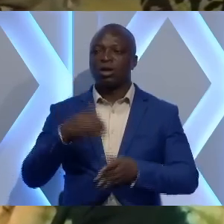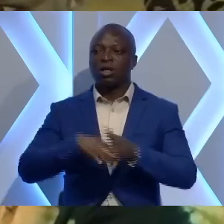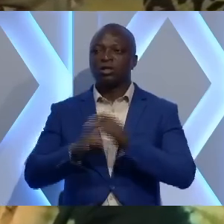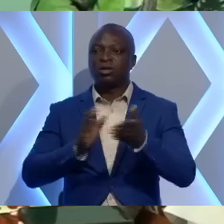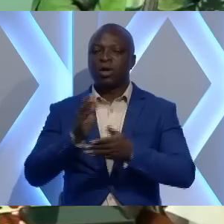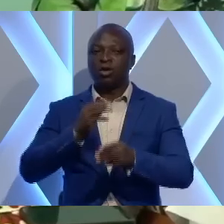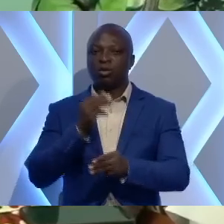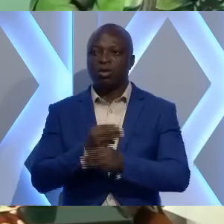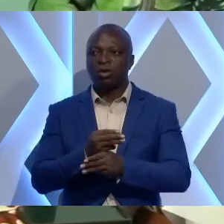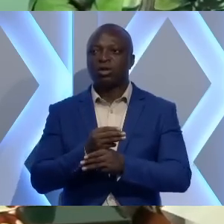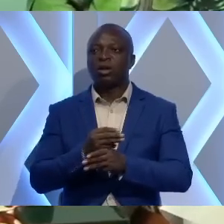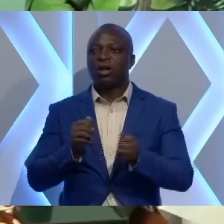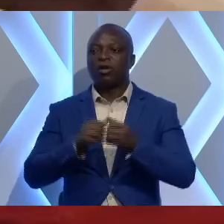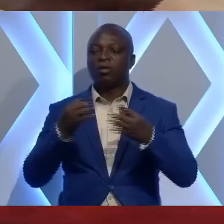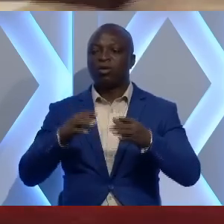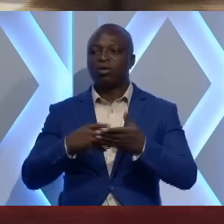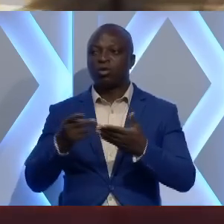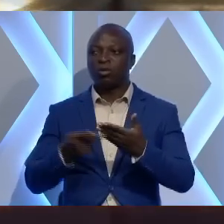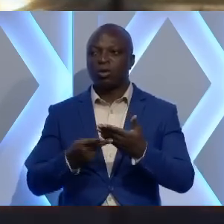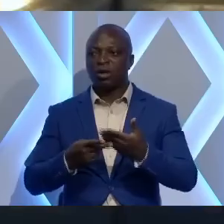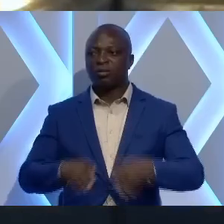le monde à travers plusieurs canaux.